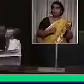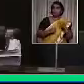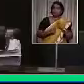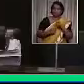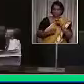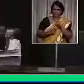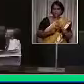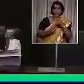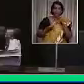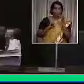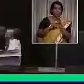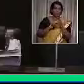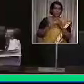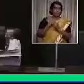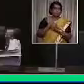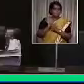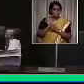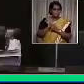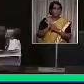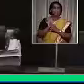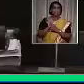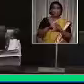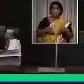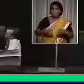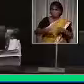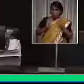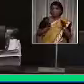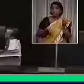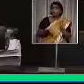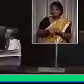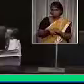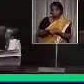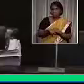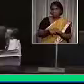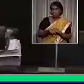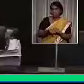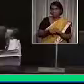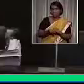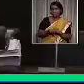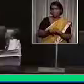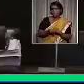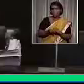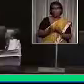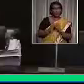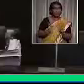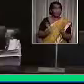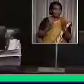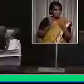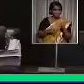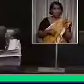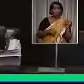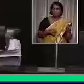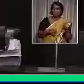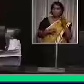மக்களுக்காக வடக்கையும் தெற்கையும் இணைக்கின்ற பாதை 100 கிலோமீட்டர் குறைவான, அதாவது வடக்கையும் தெற்கையும் இணைப்பதற்கான அந்த பாதையை